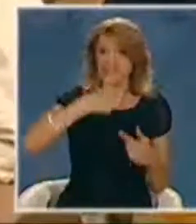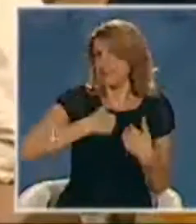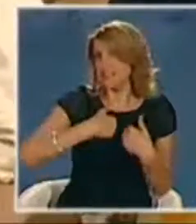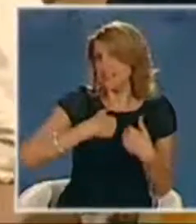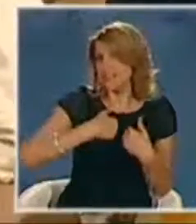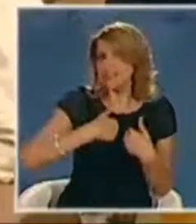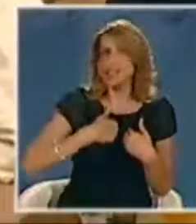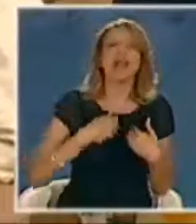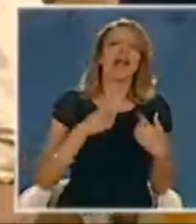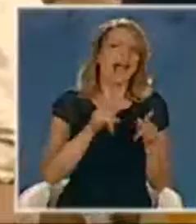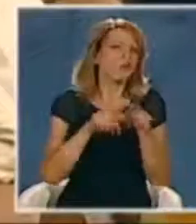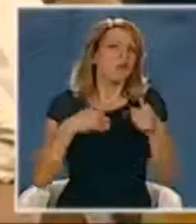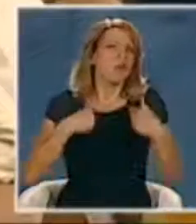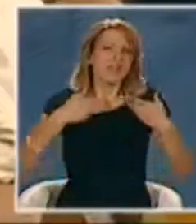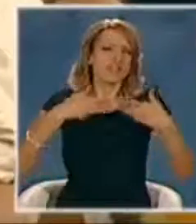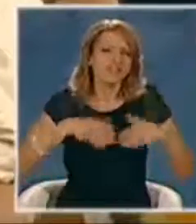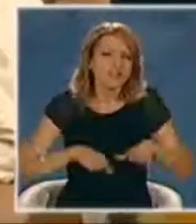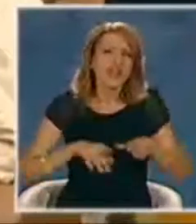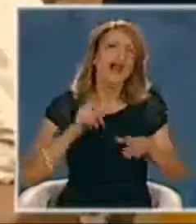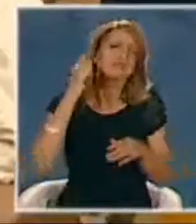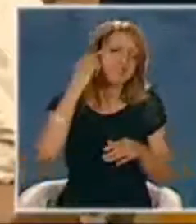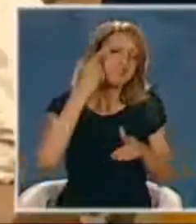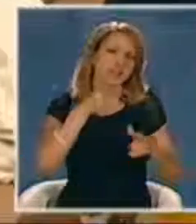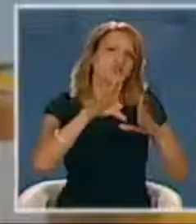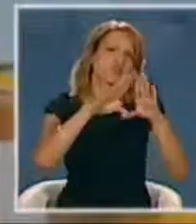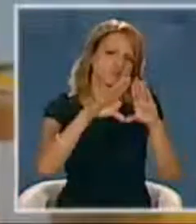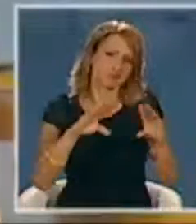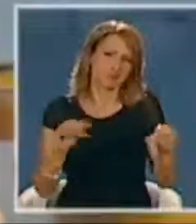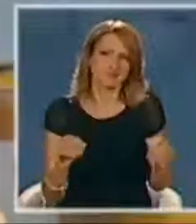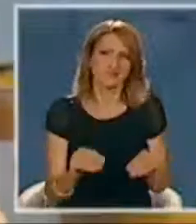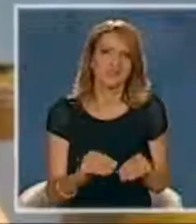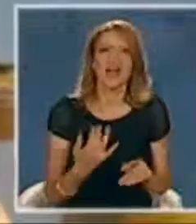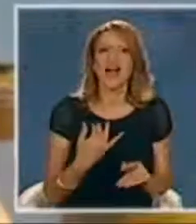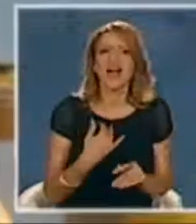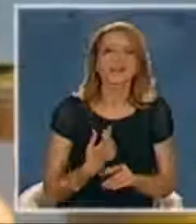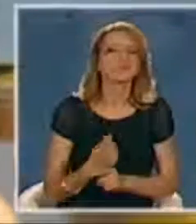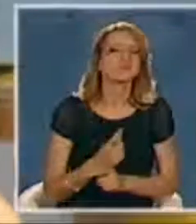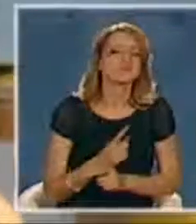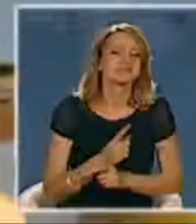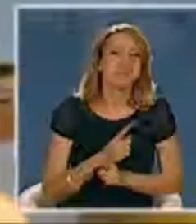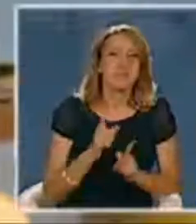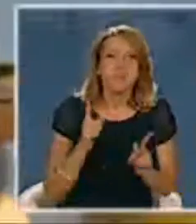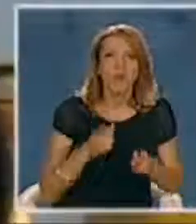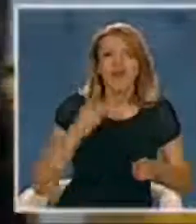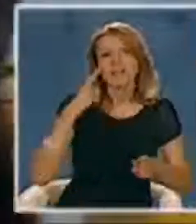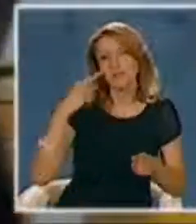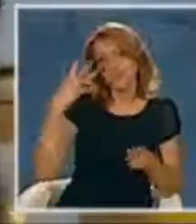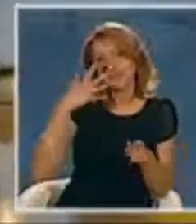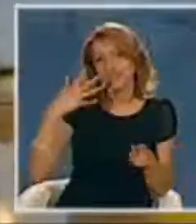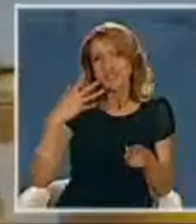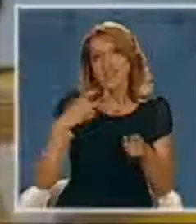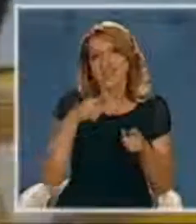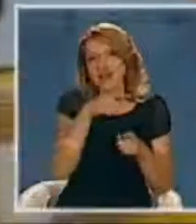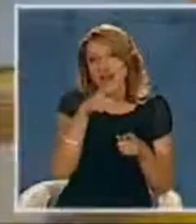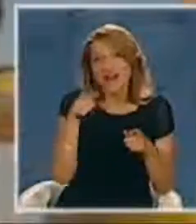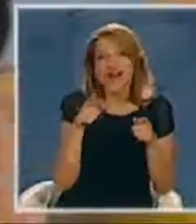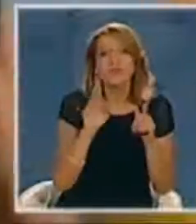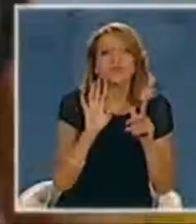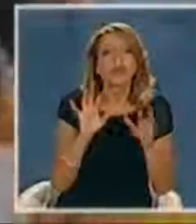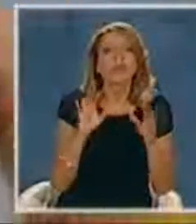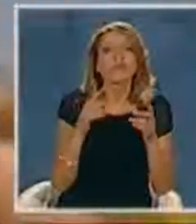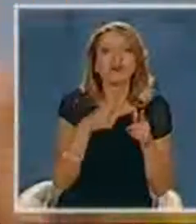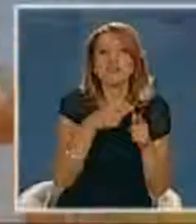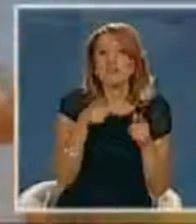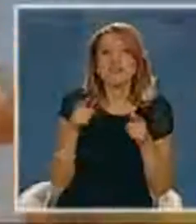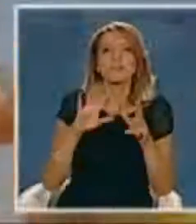знам, че ще ти мини. Така и стана. Аз не мога да си представя хора, които имат толкова често досег с сили,